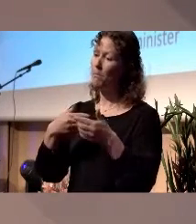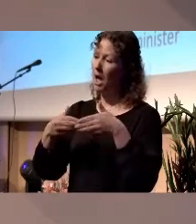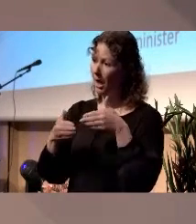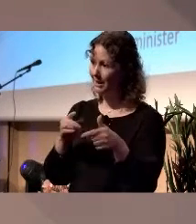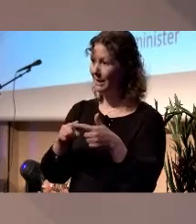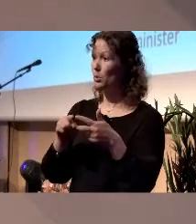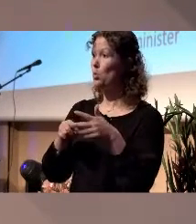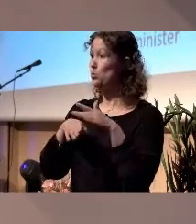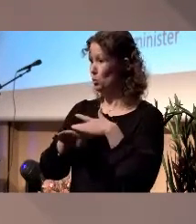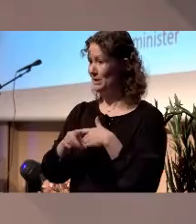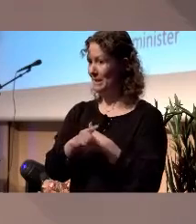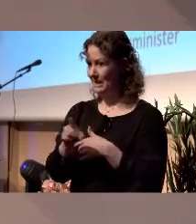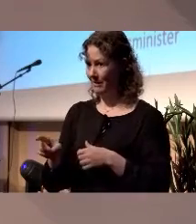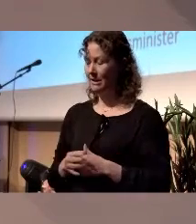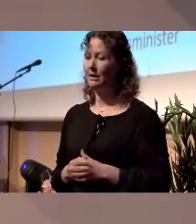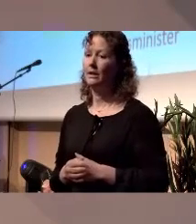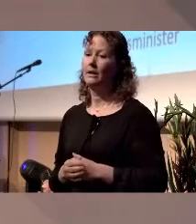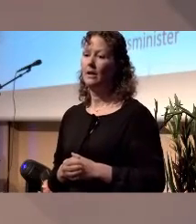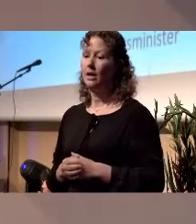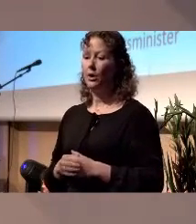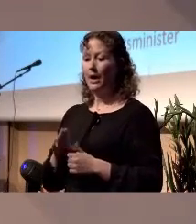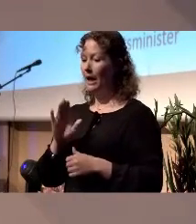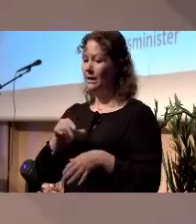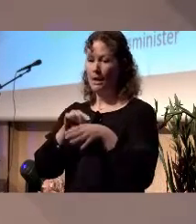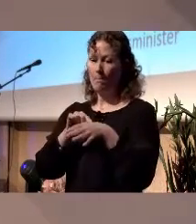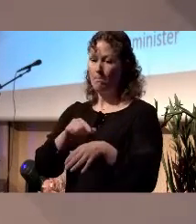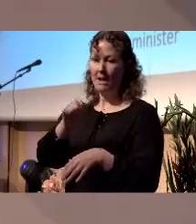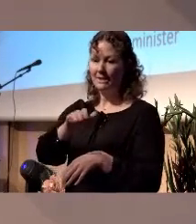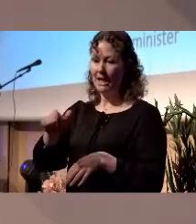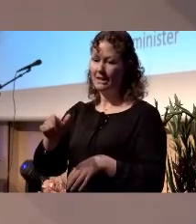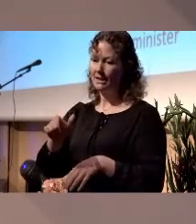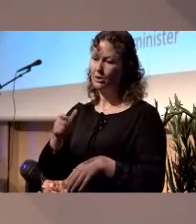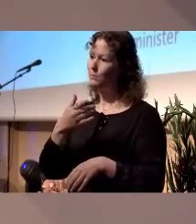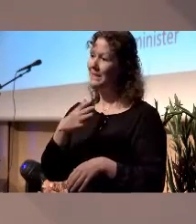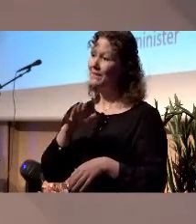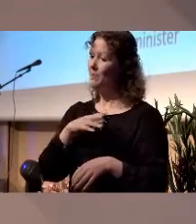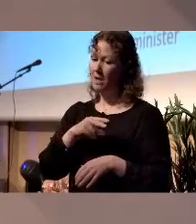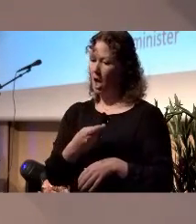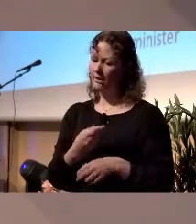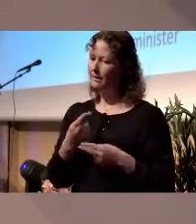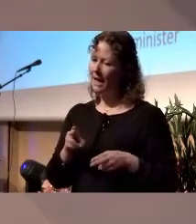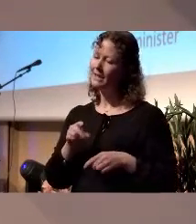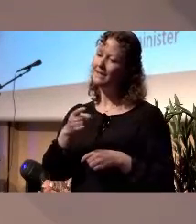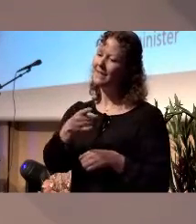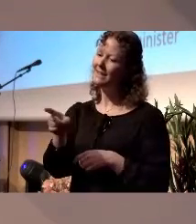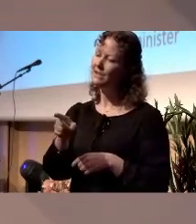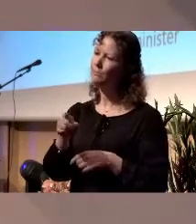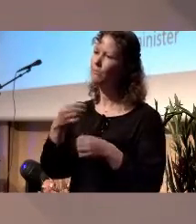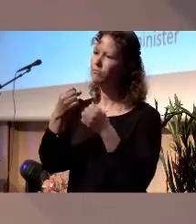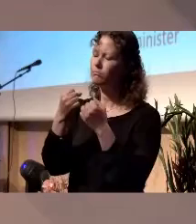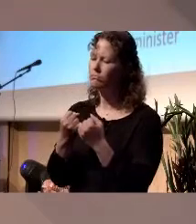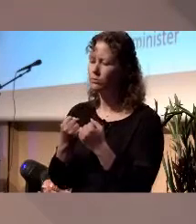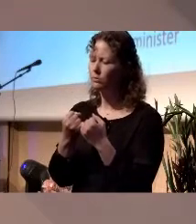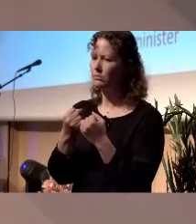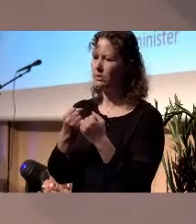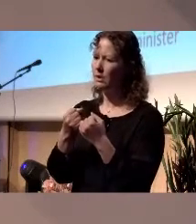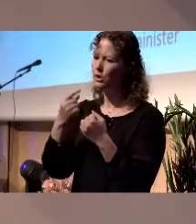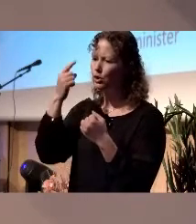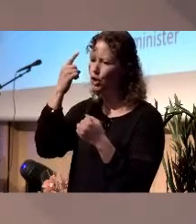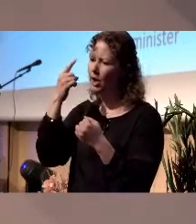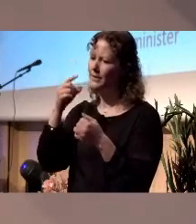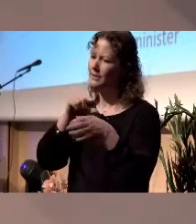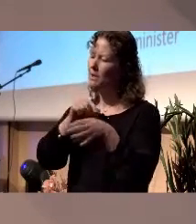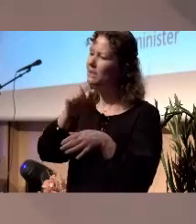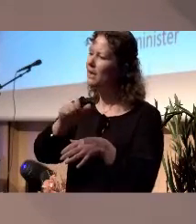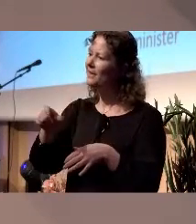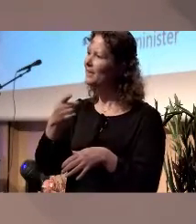utskrivning. Og det er altså ikke de pasientene som ikke ville blitt lagt inn. Dette er de tunge psykiatriske pasientene.